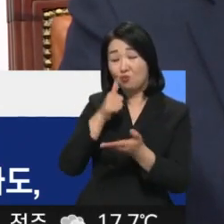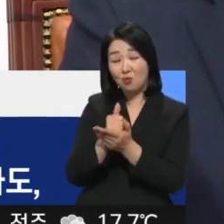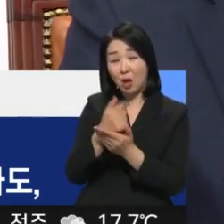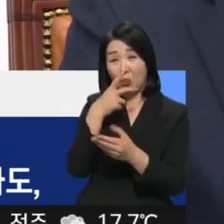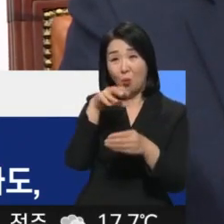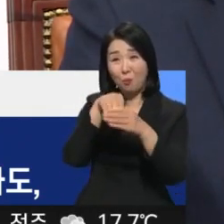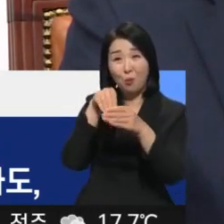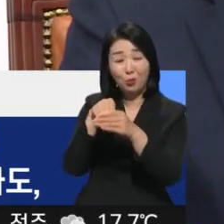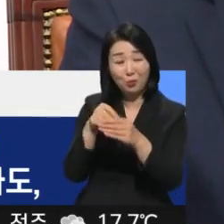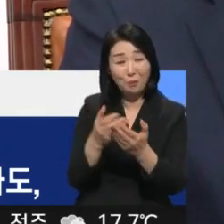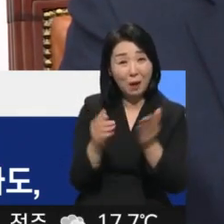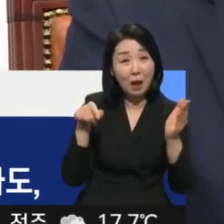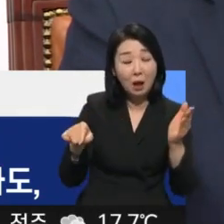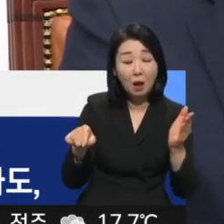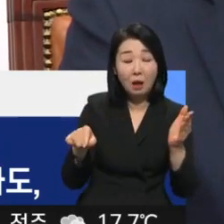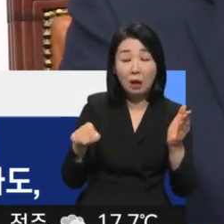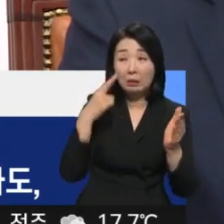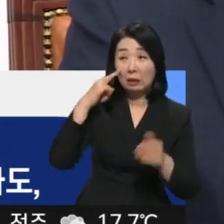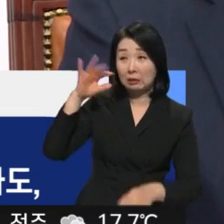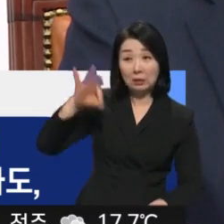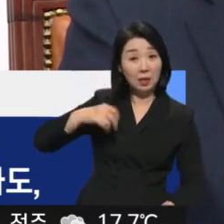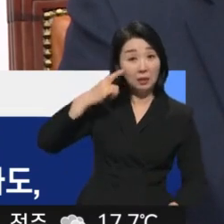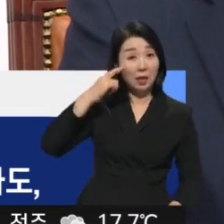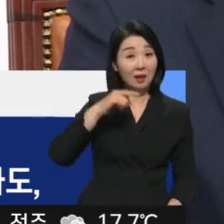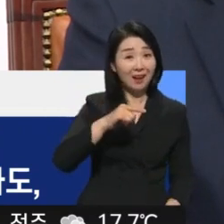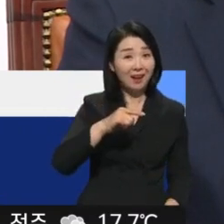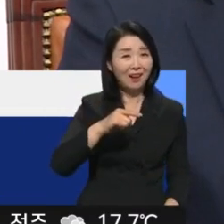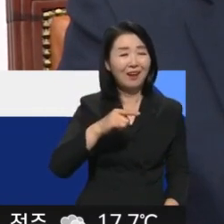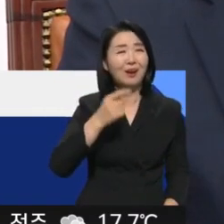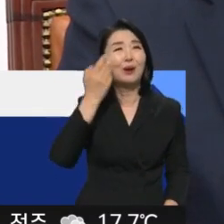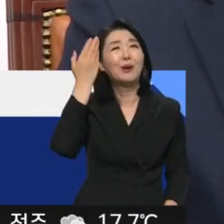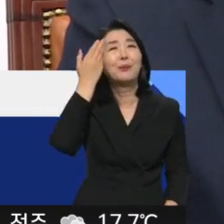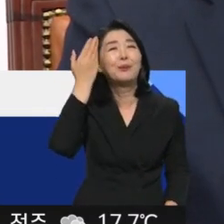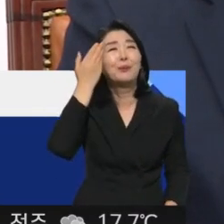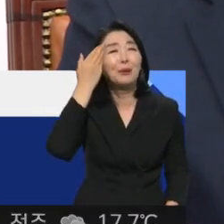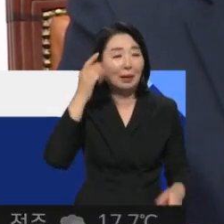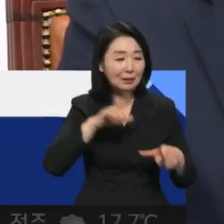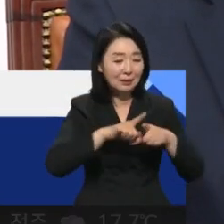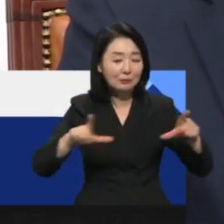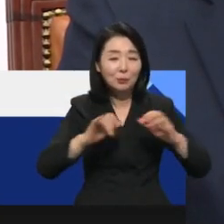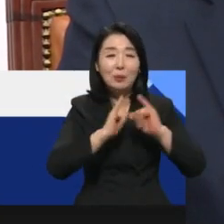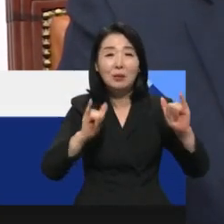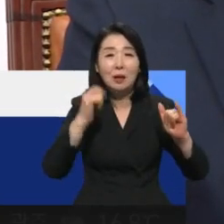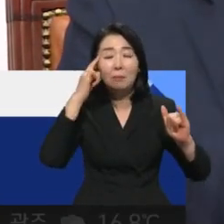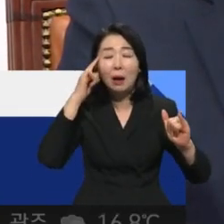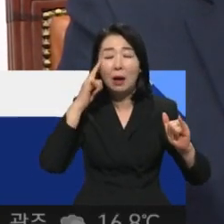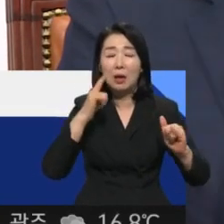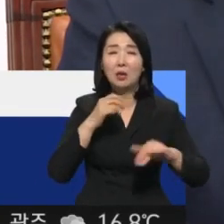별것 아니라고 여겨지는지는 몰라도 상식을 가진 일반인의 시각에서는